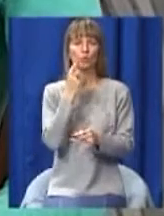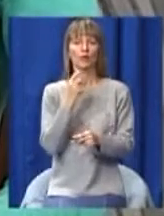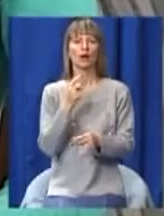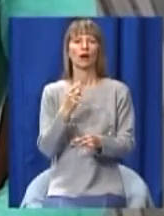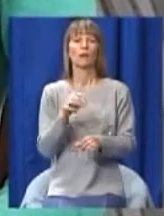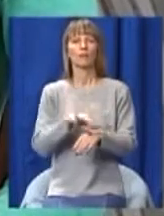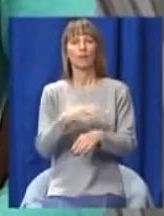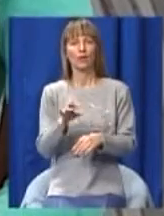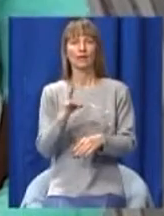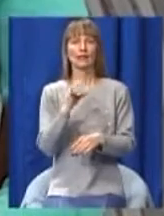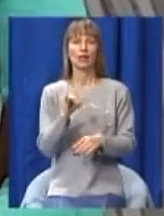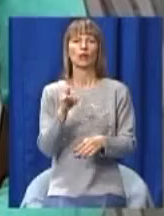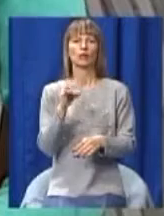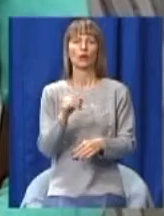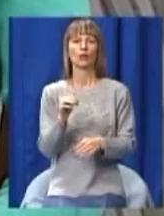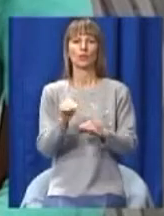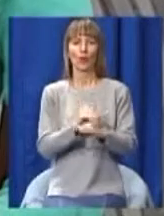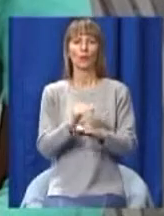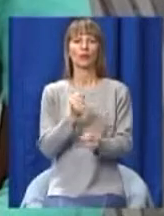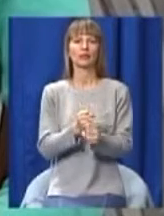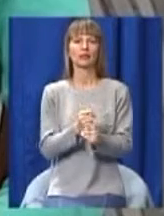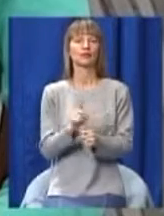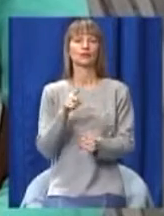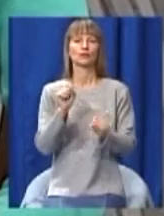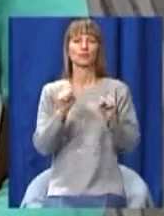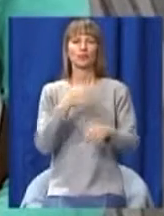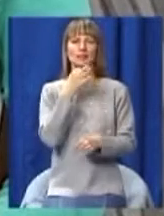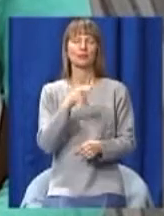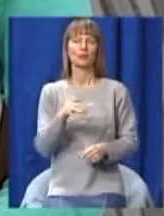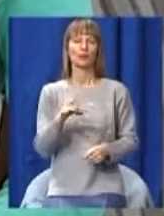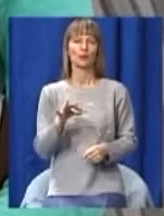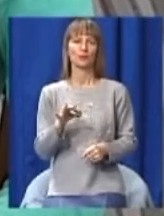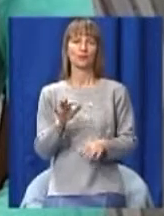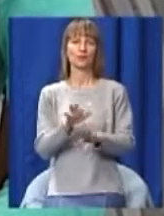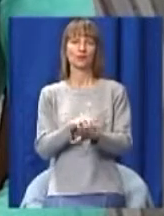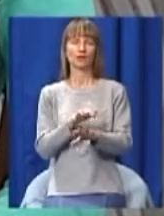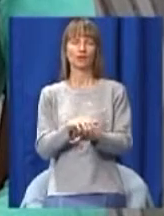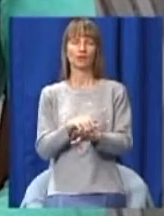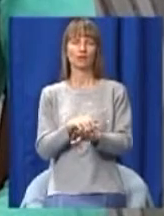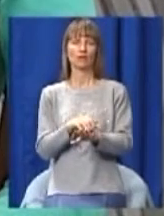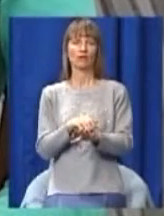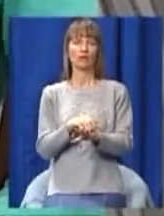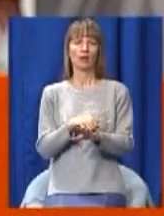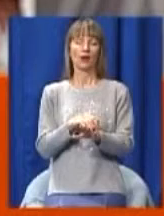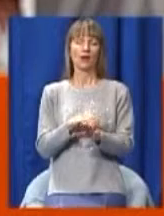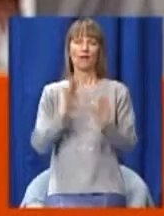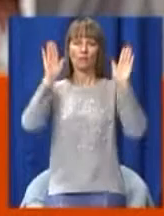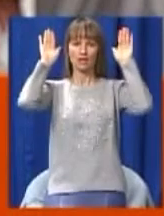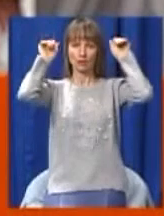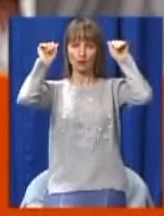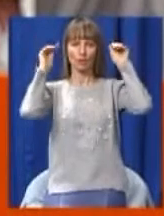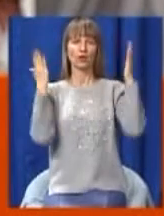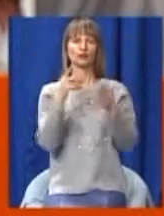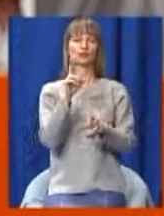роблять, боляче, не боляче, але добро воно є добро. А що ти можеш сказати про котів висловухих? Які це коти, як